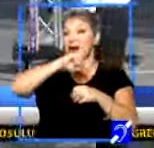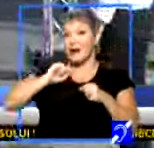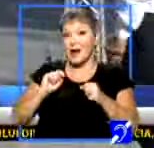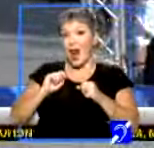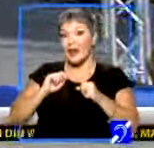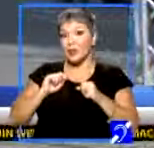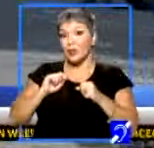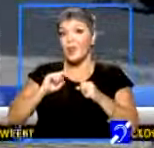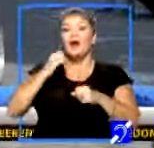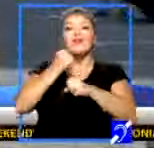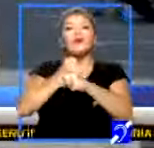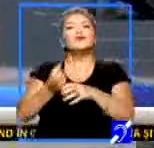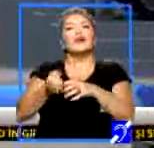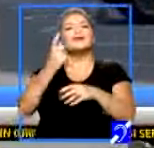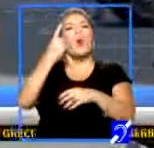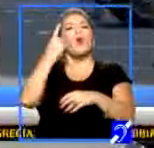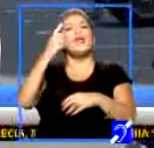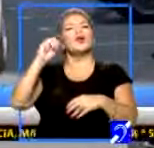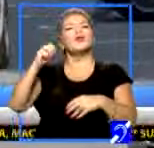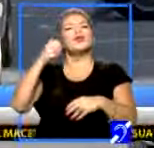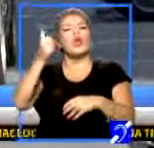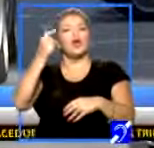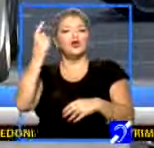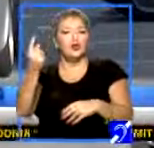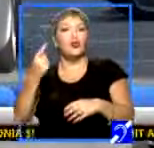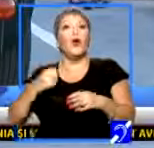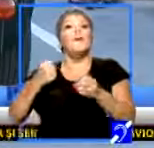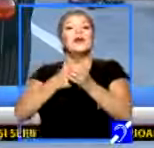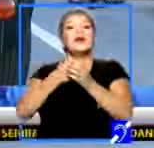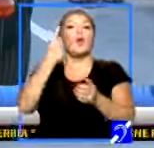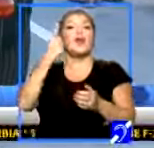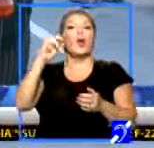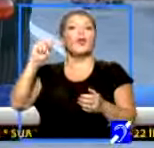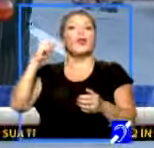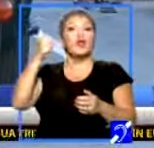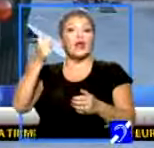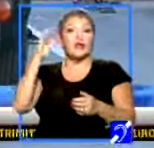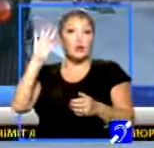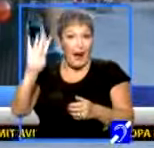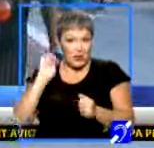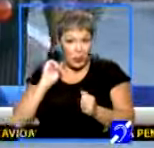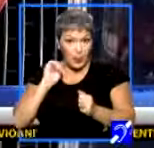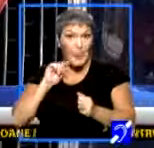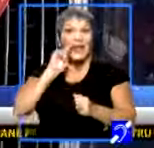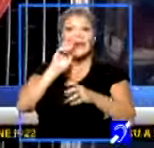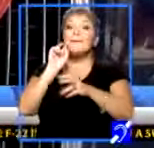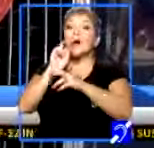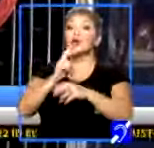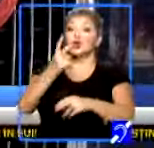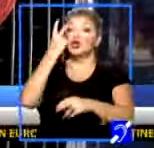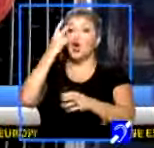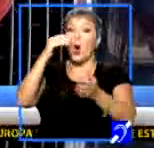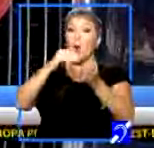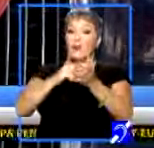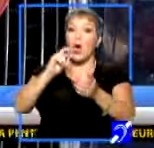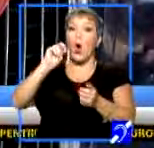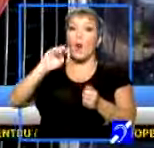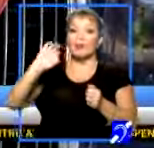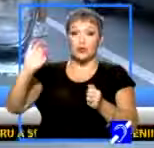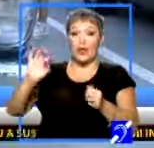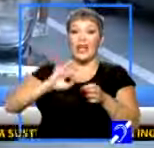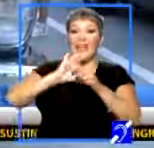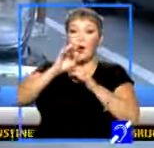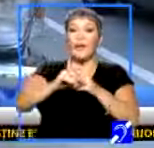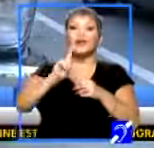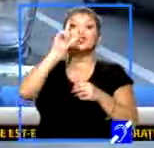Liege-Sofia-Liege, organizat inițial între 1961 și 1964. În total, participanții au de parcurs 2800 de kilometri în doar 7